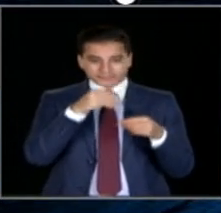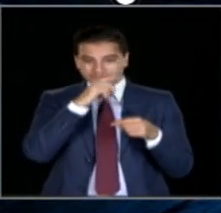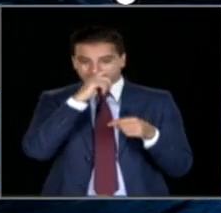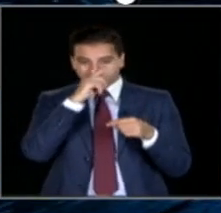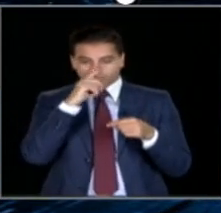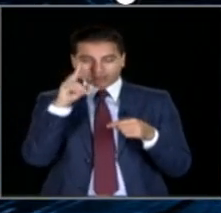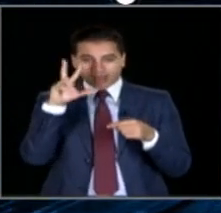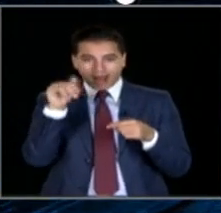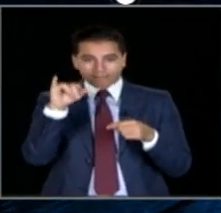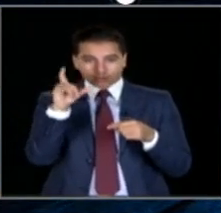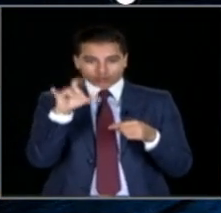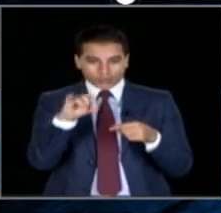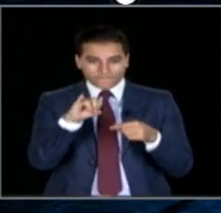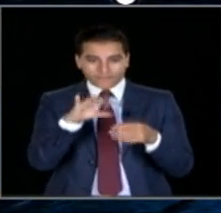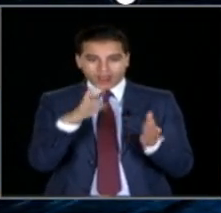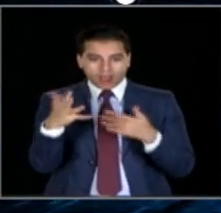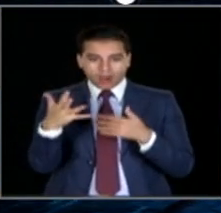الفضه.